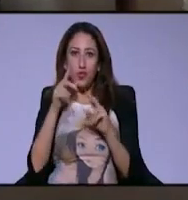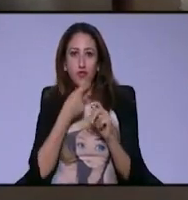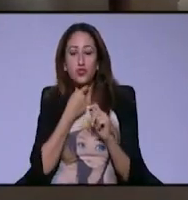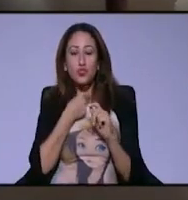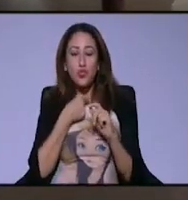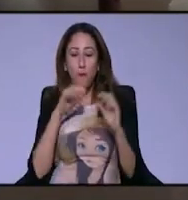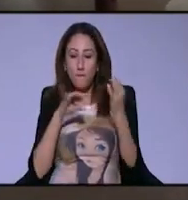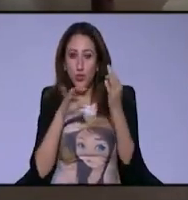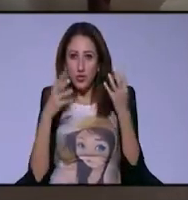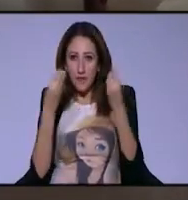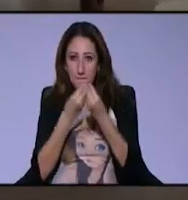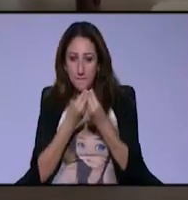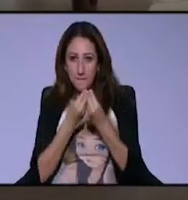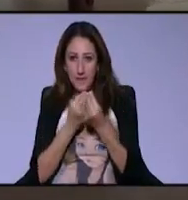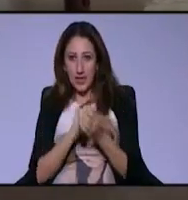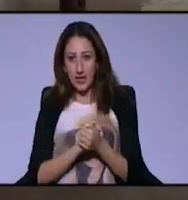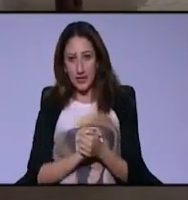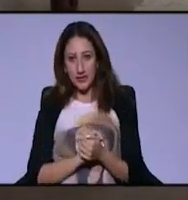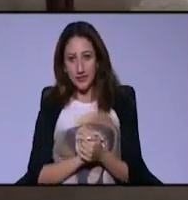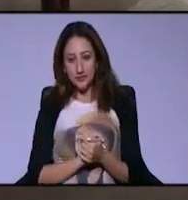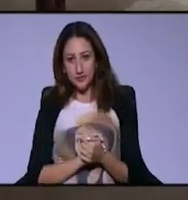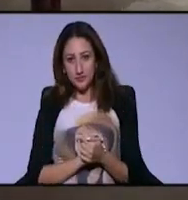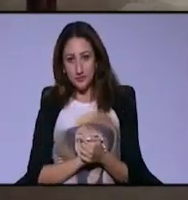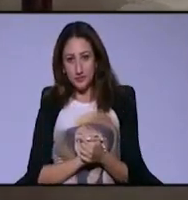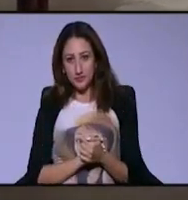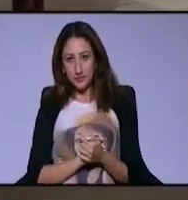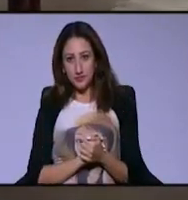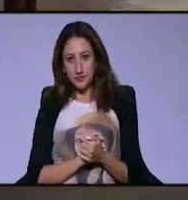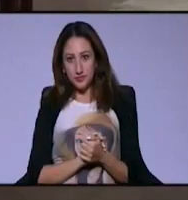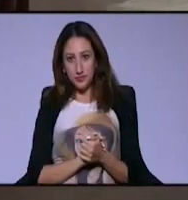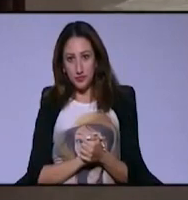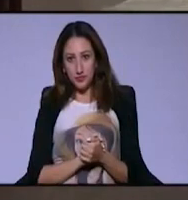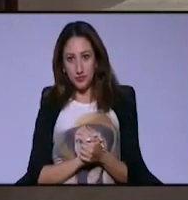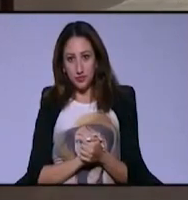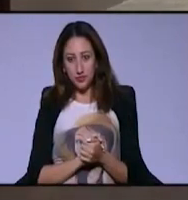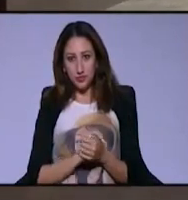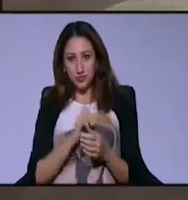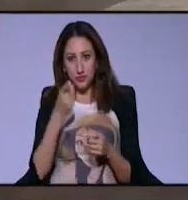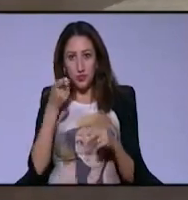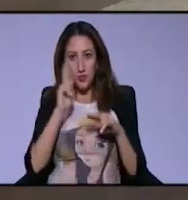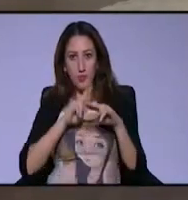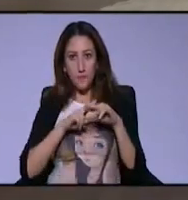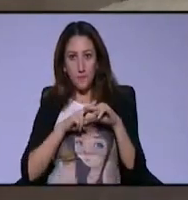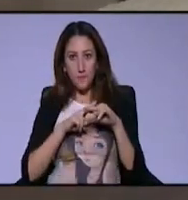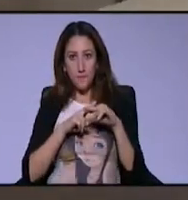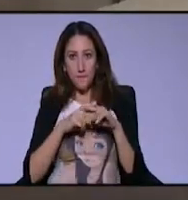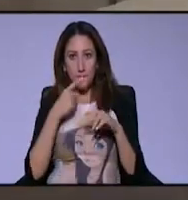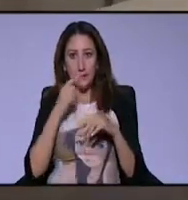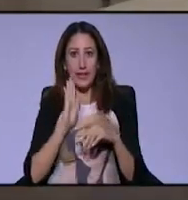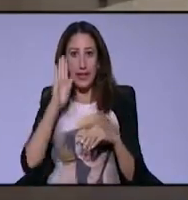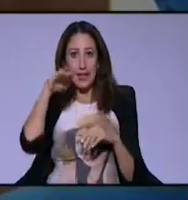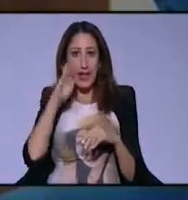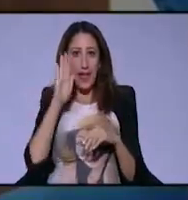على المفارقه بالنسبه لدخول الناقه، طبعا الجرافيك اللي معمول كمان لا، والناقه كمان، الناقه